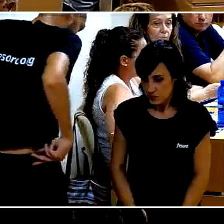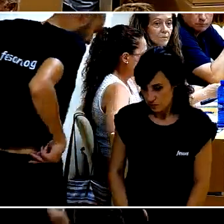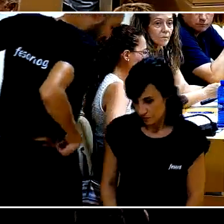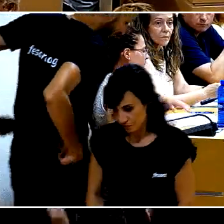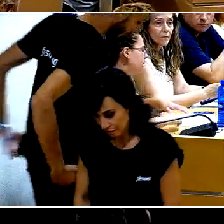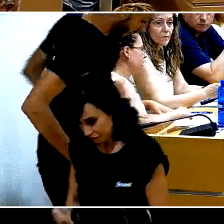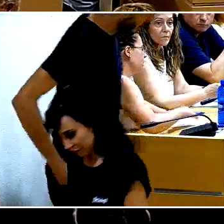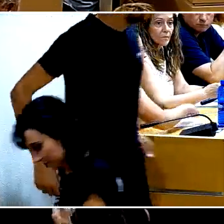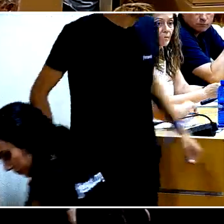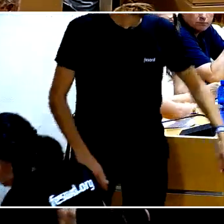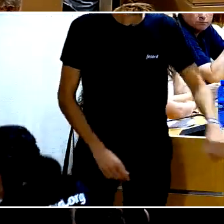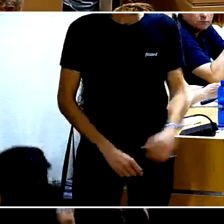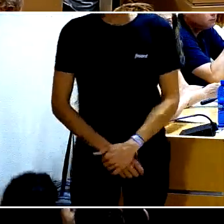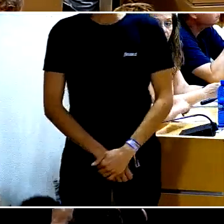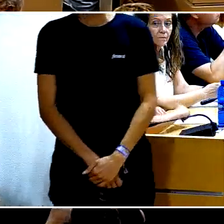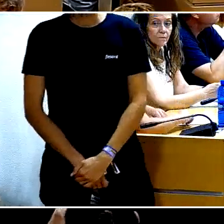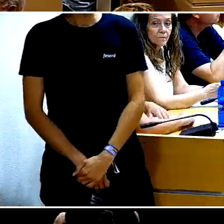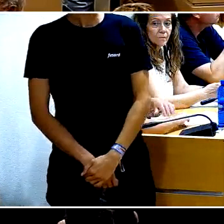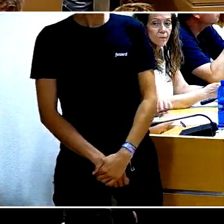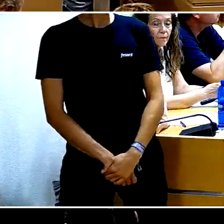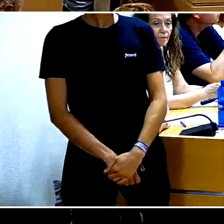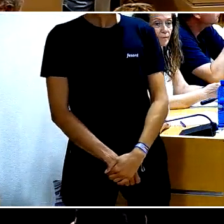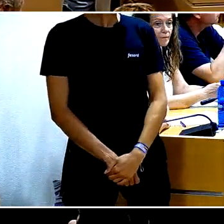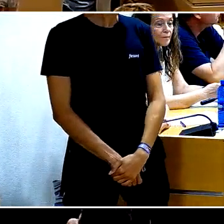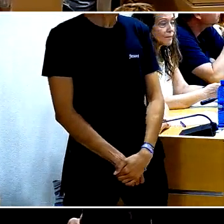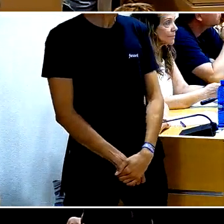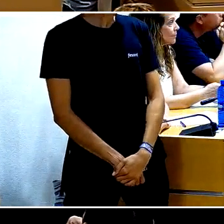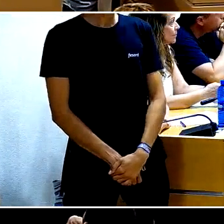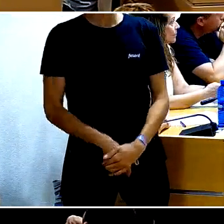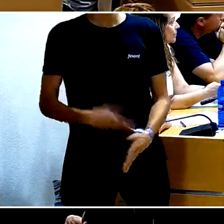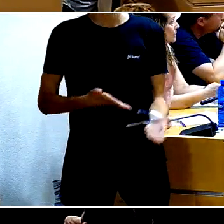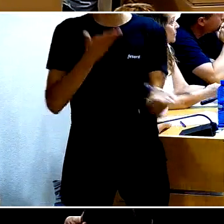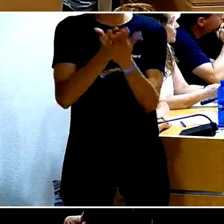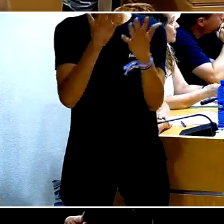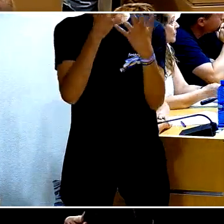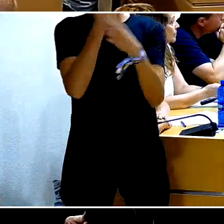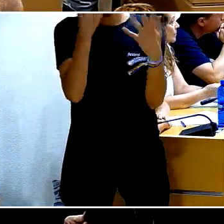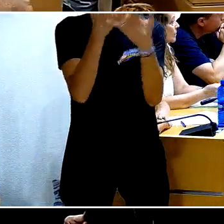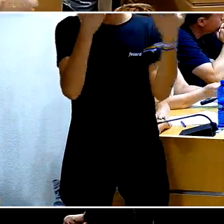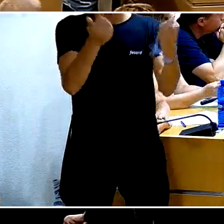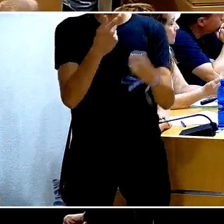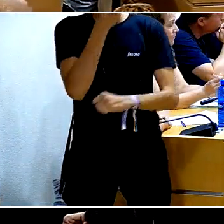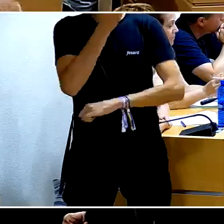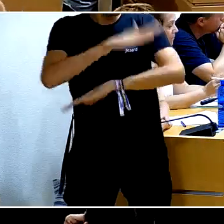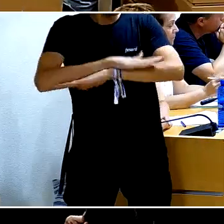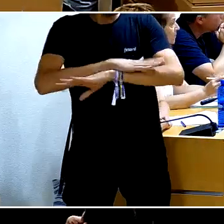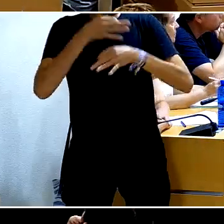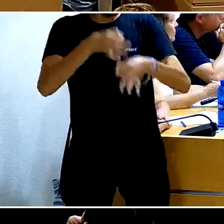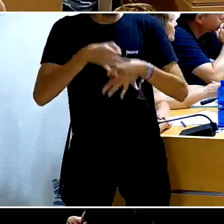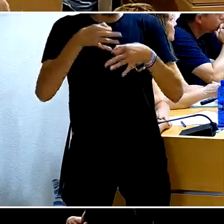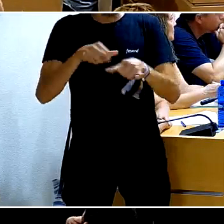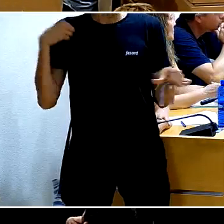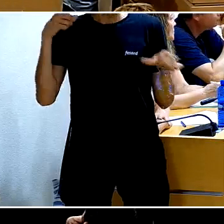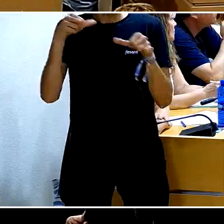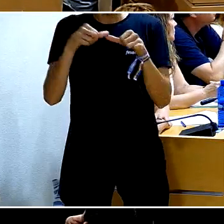Hombre, un segon, per favor. Demanaria també al públic assistent, que crec que s'està portant molt bé i com és habitual en esta sessió